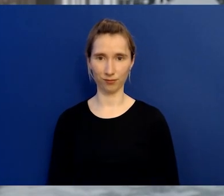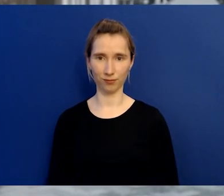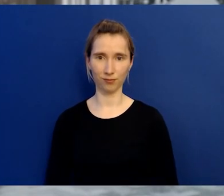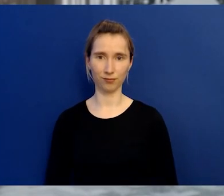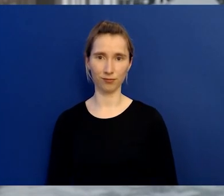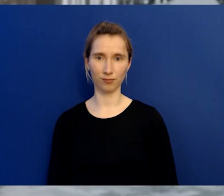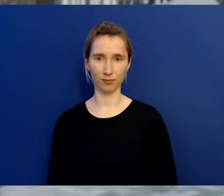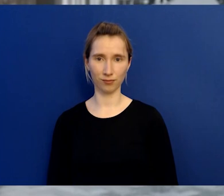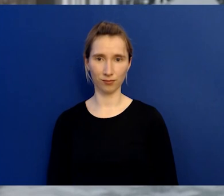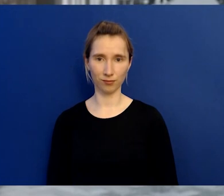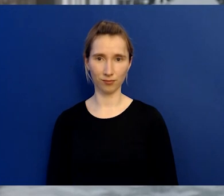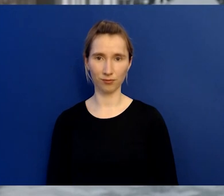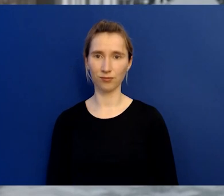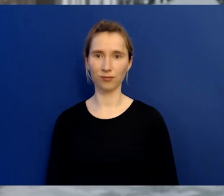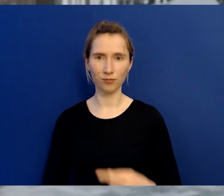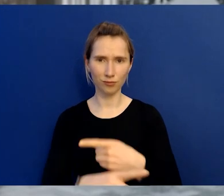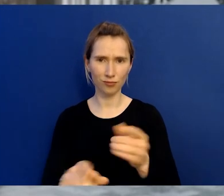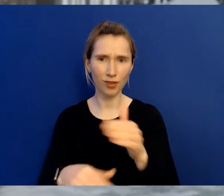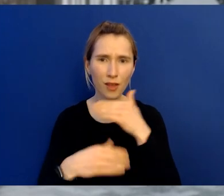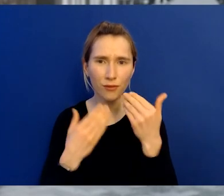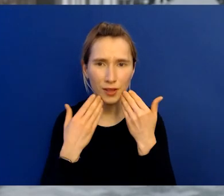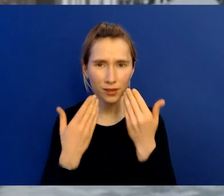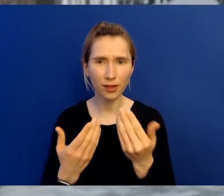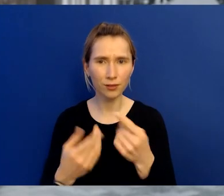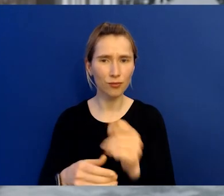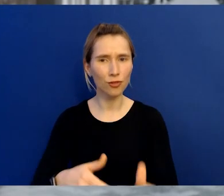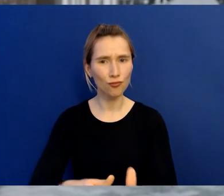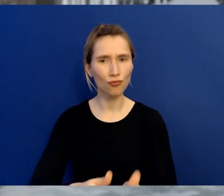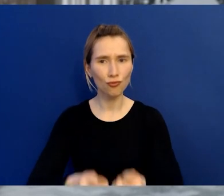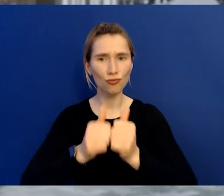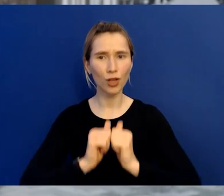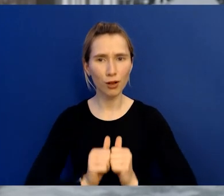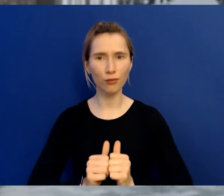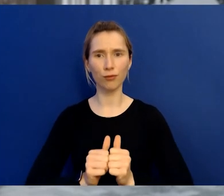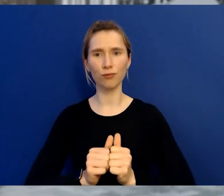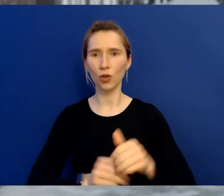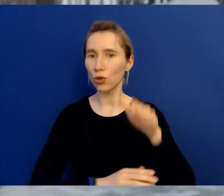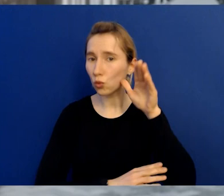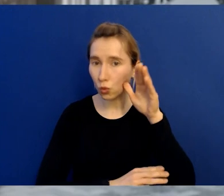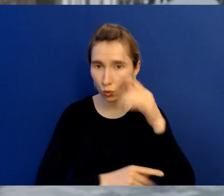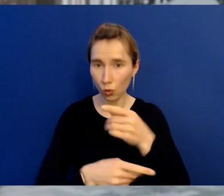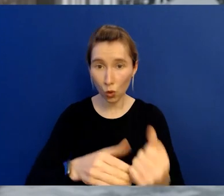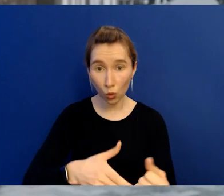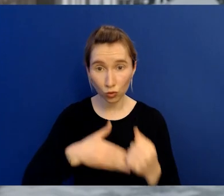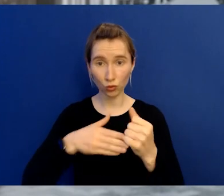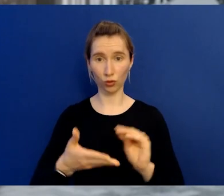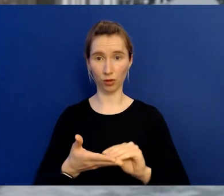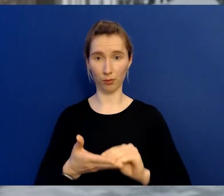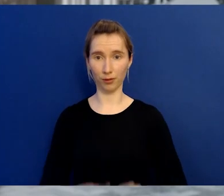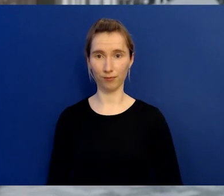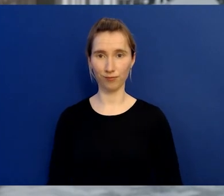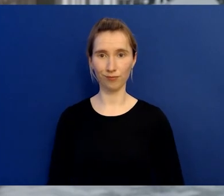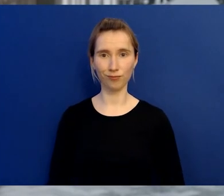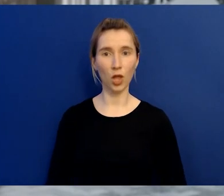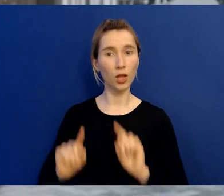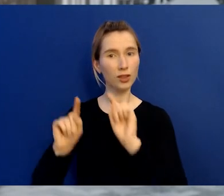Ihnen wirklich sehr, dass Sie mithelfen, dass Sie uns zuhören und uns dabei unterstützen. Wir werden diese Maßnahmen im öffentlichen